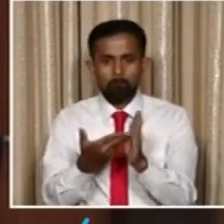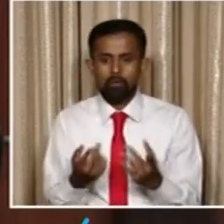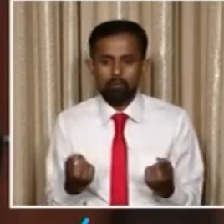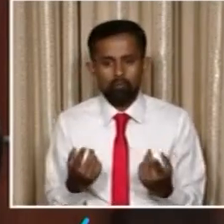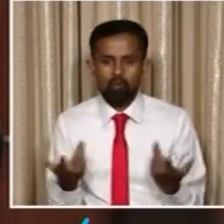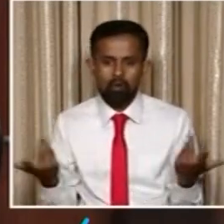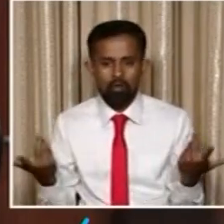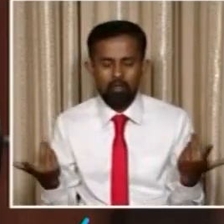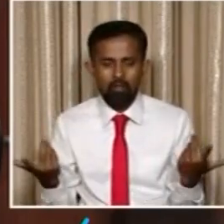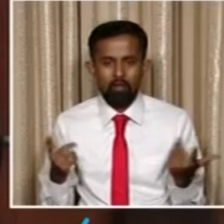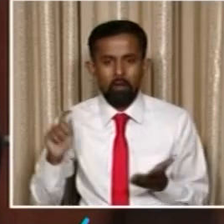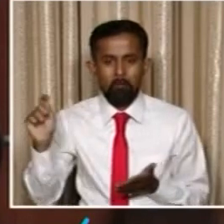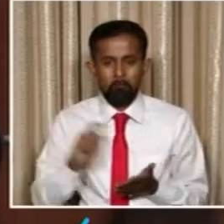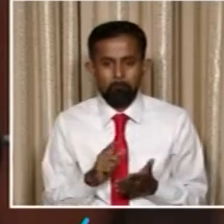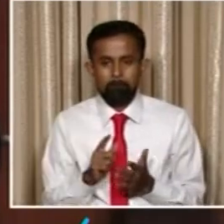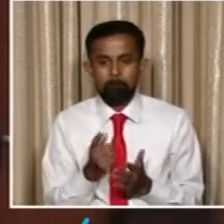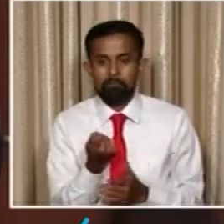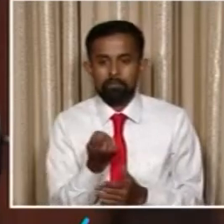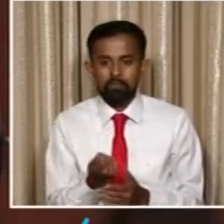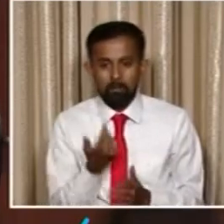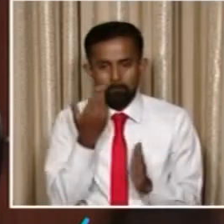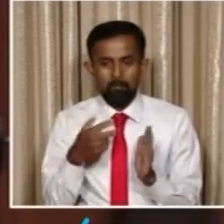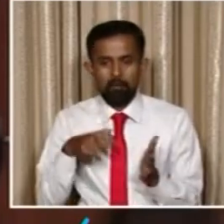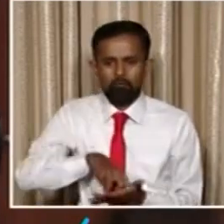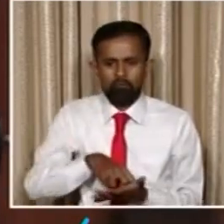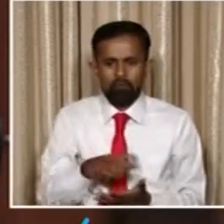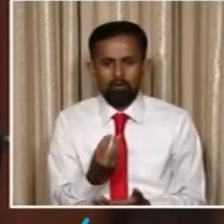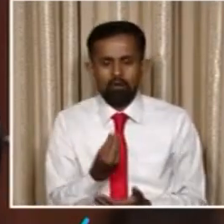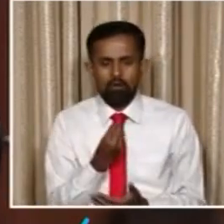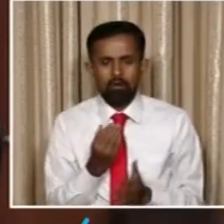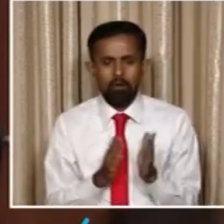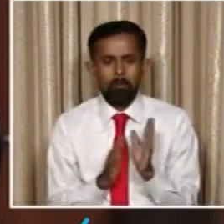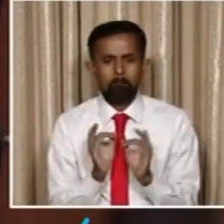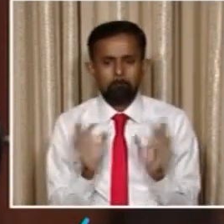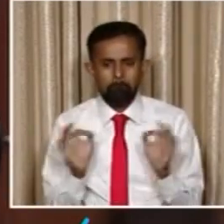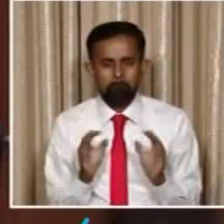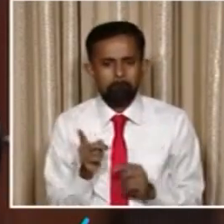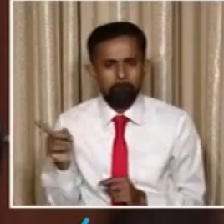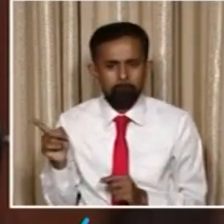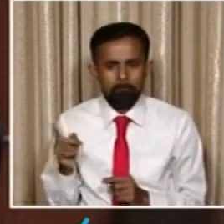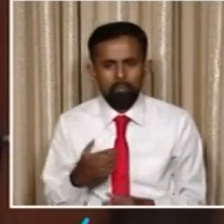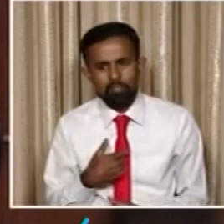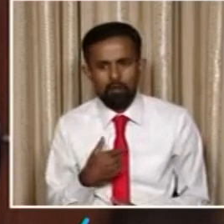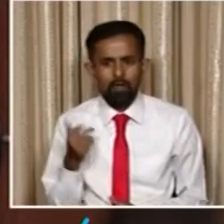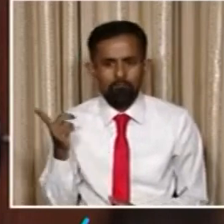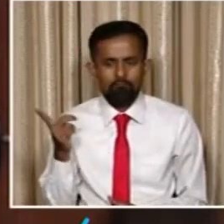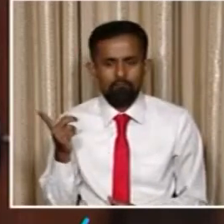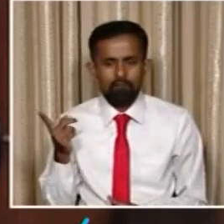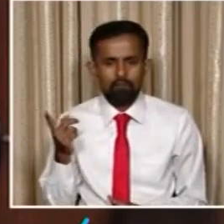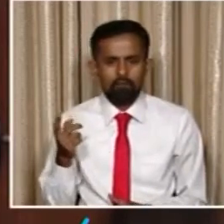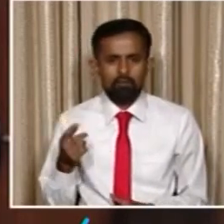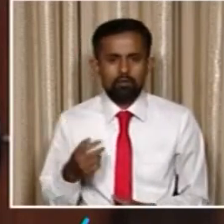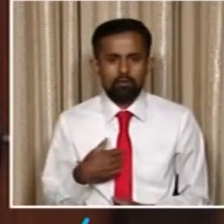නැහැ. එතුමාලගේ ඉන්කම් ෆයිනෑන්ෂල් ස්ටේට්මන්ට් පෙන්නුවම වීසා නිකම්ම ගහලා දෙයි. මේ මාධ්‍ය ආයතනයටත් මේක ගැන සෑහෙන උනන්දුවක් තියෙනවා. ඉතින් මේක